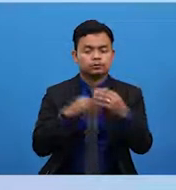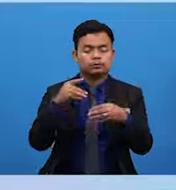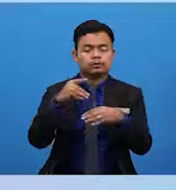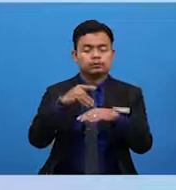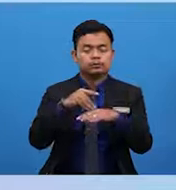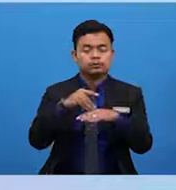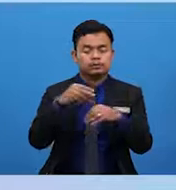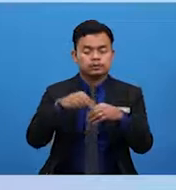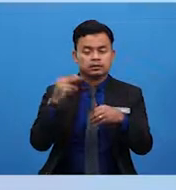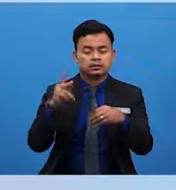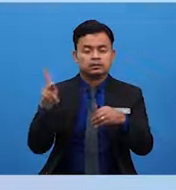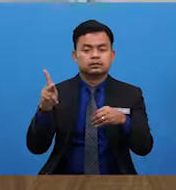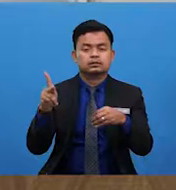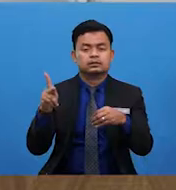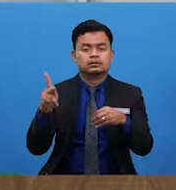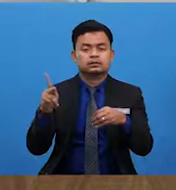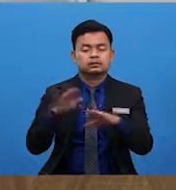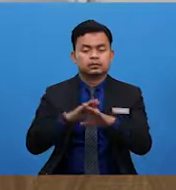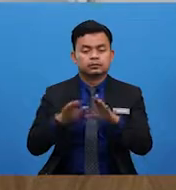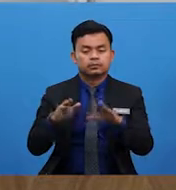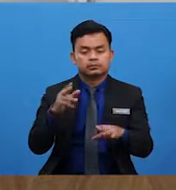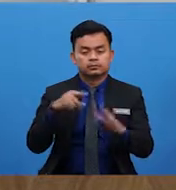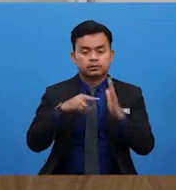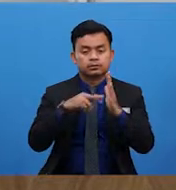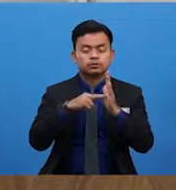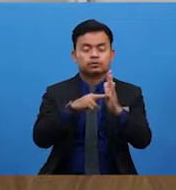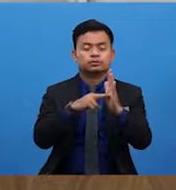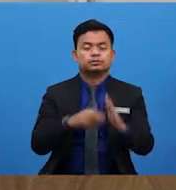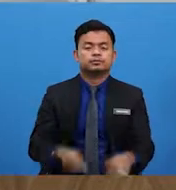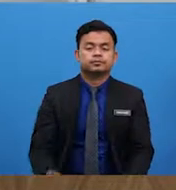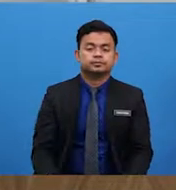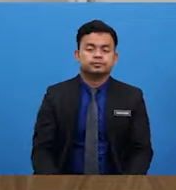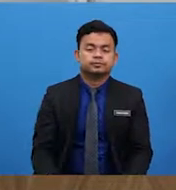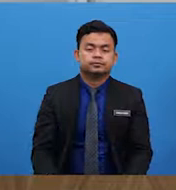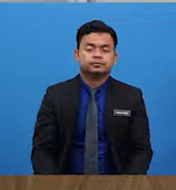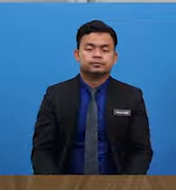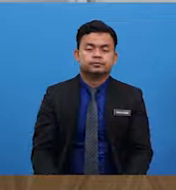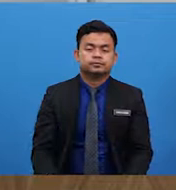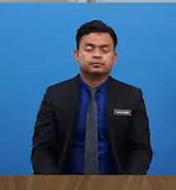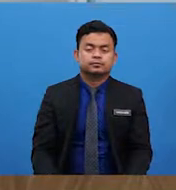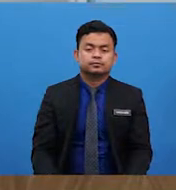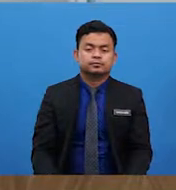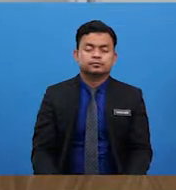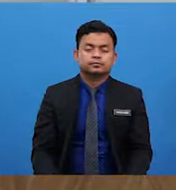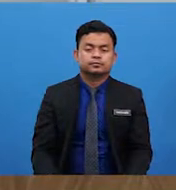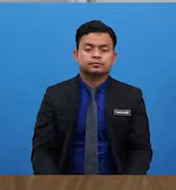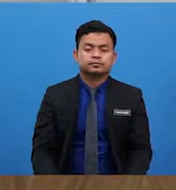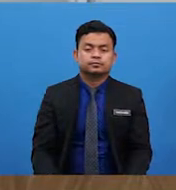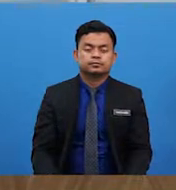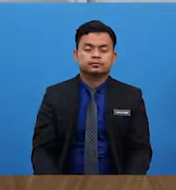jalinan main yang sedia the dengan jika 7 sendirilah Cipto DB imajinasi tentang